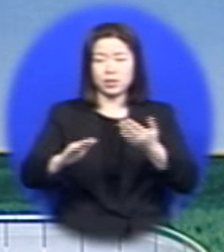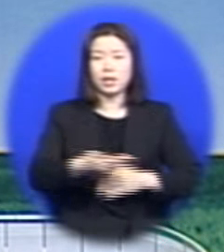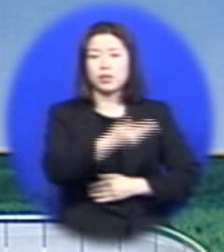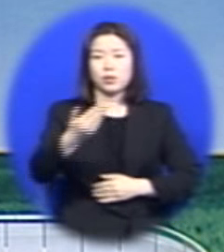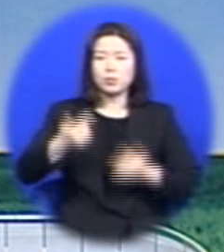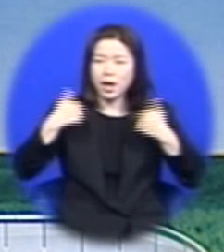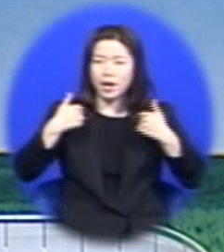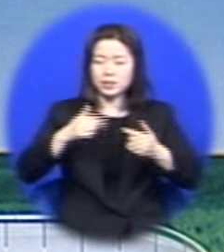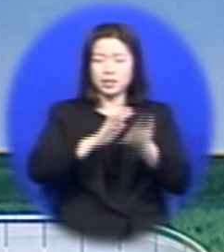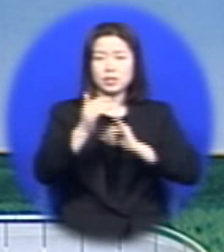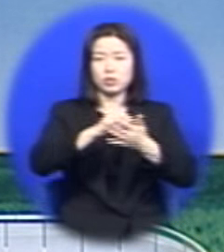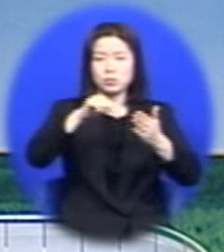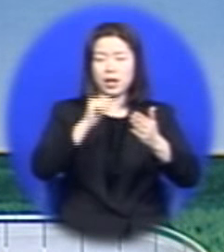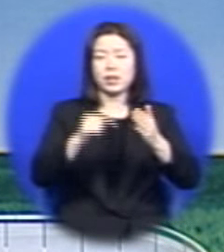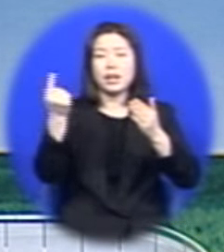것은.